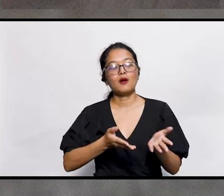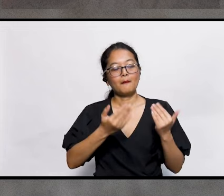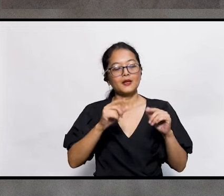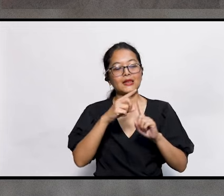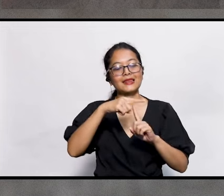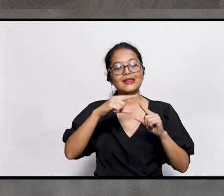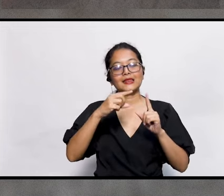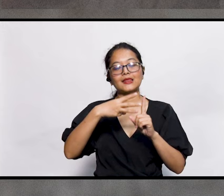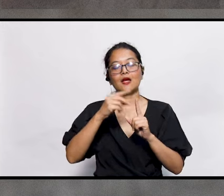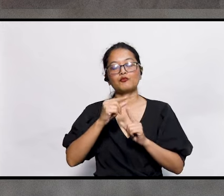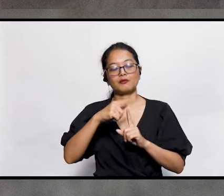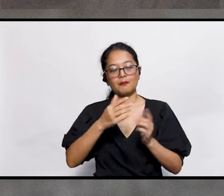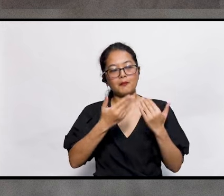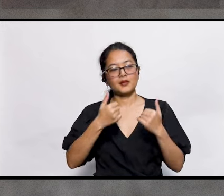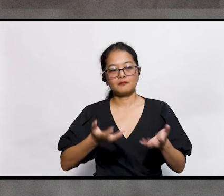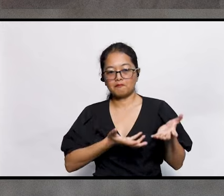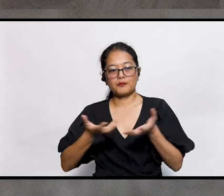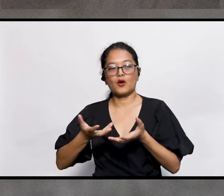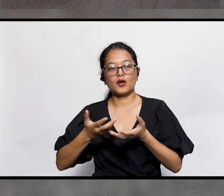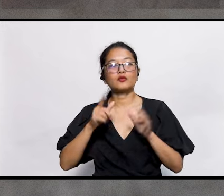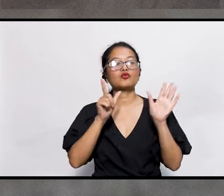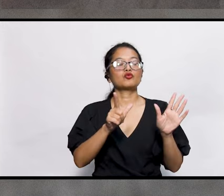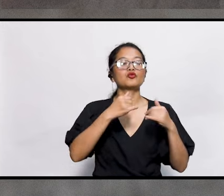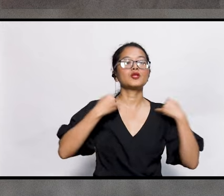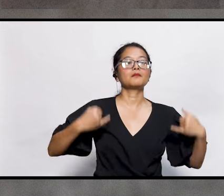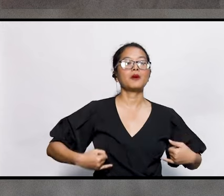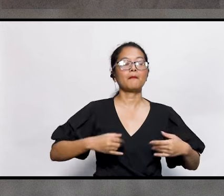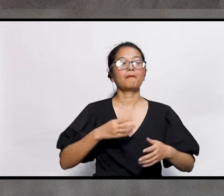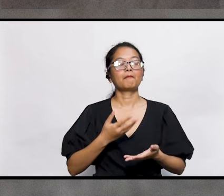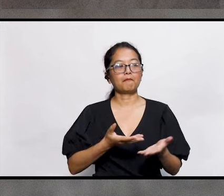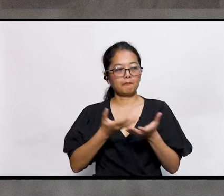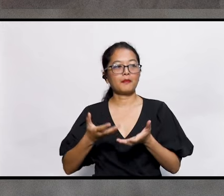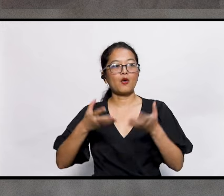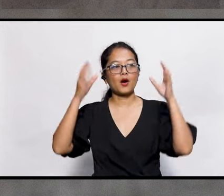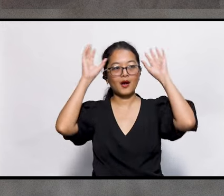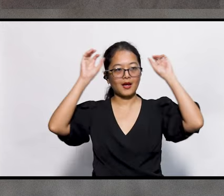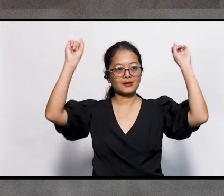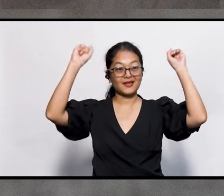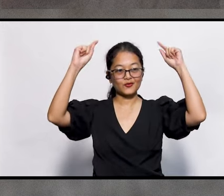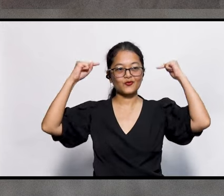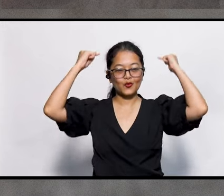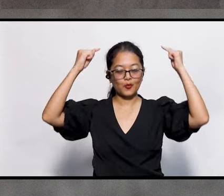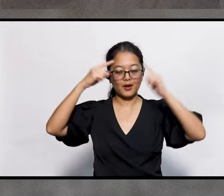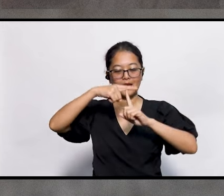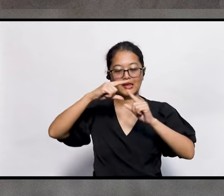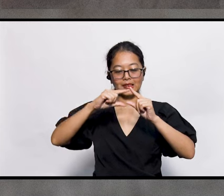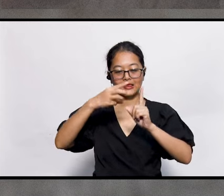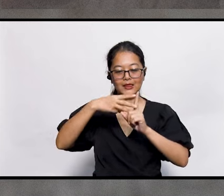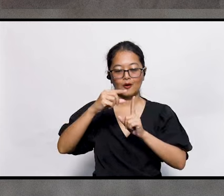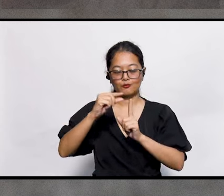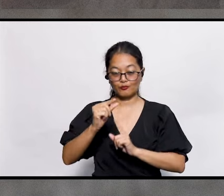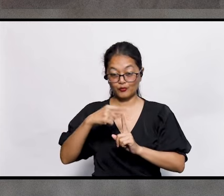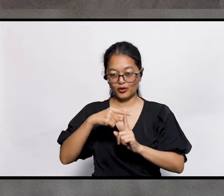membawa tujuh sangkakala tanduk eh domba di depan ee tabut Tuhan dan kepada bangsa itu